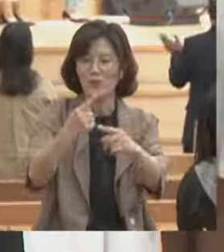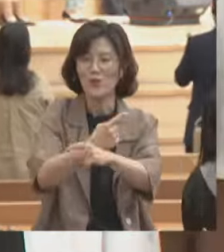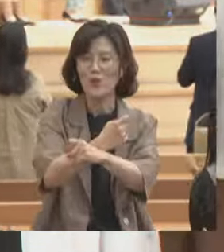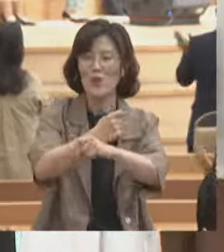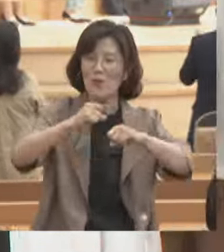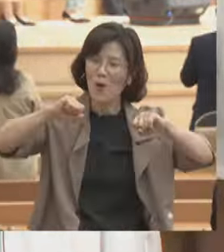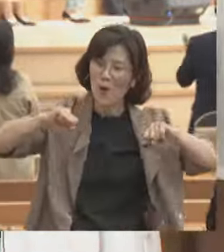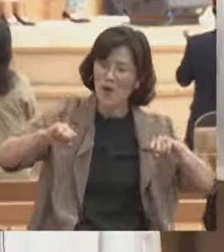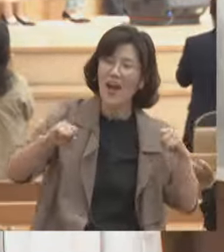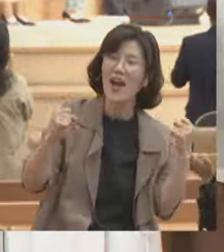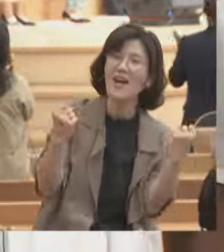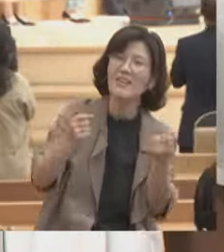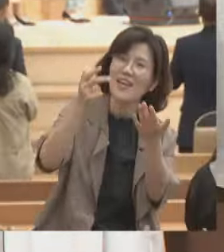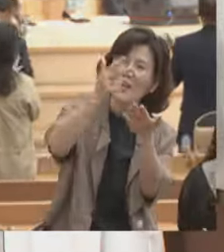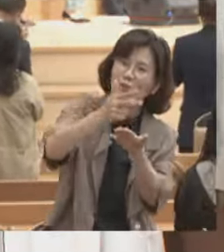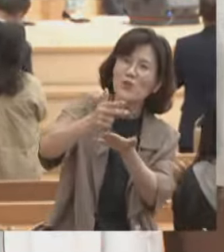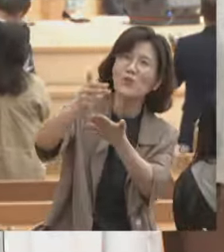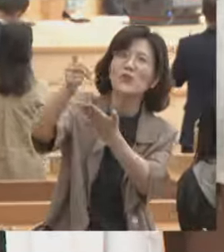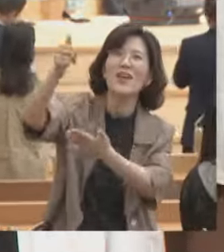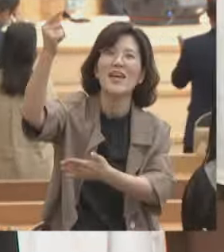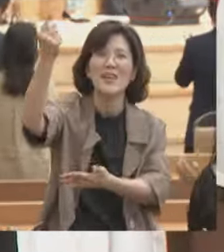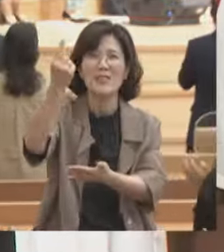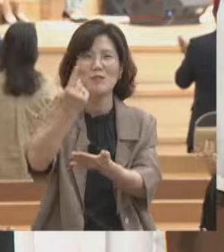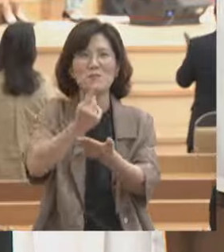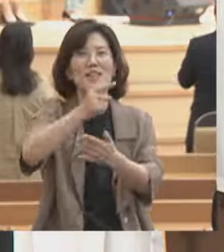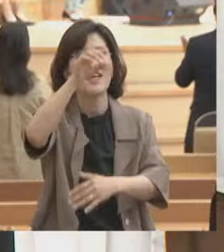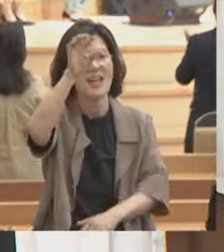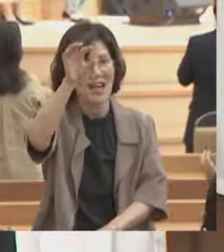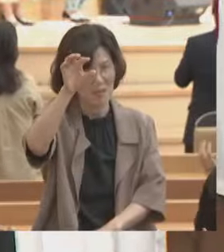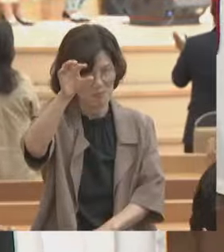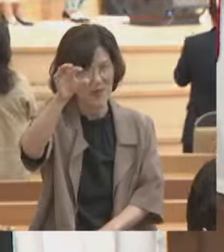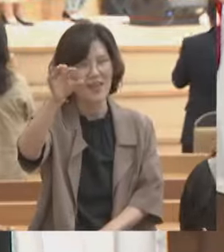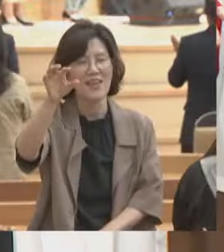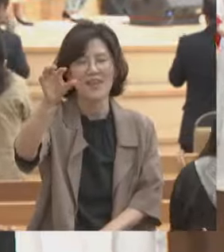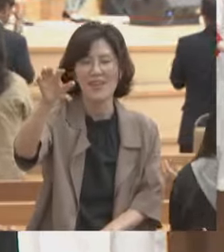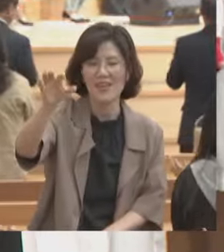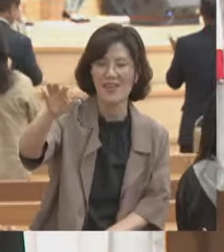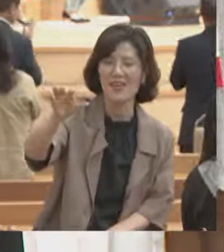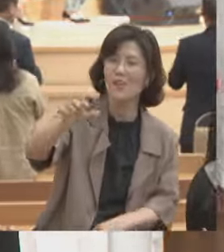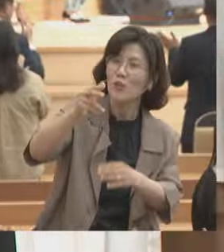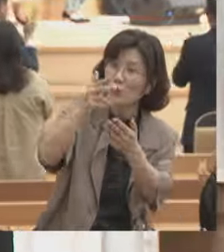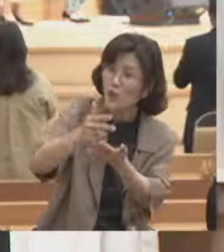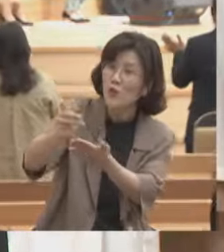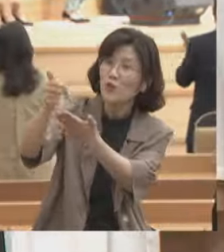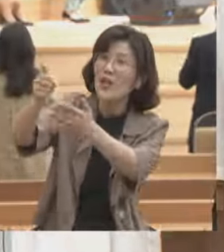원수 굴복하네. 주의 임재 앞에